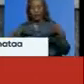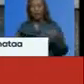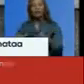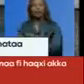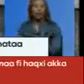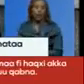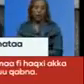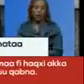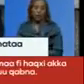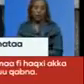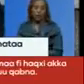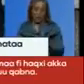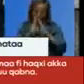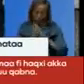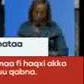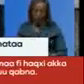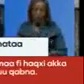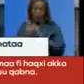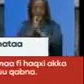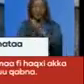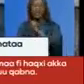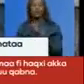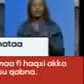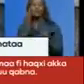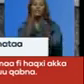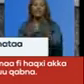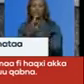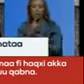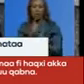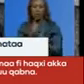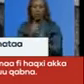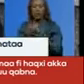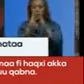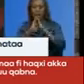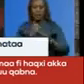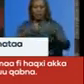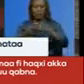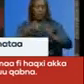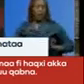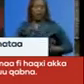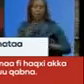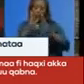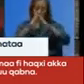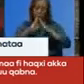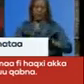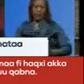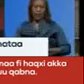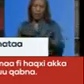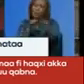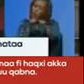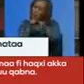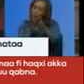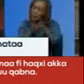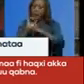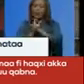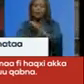እንሞላለን። ለሰላም መሰረቱ ፍትህ ነው። ሰላም የግጭት አለመኖር ብቻ አይደለም። ሰላም በመግባባት ላይ